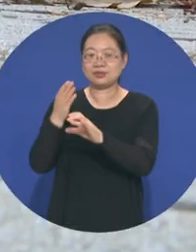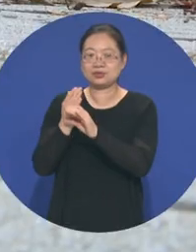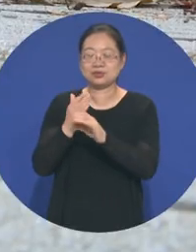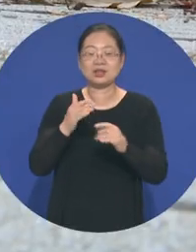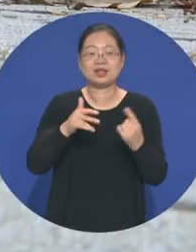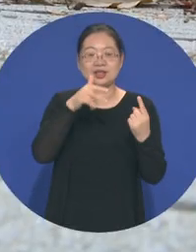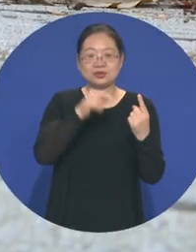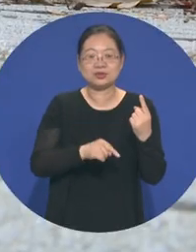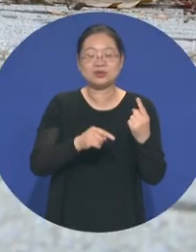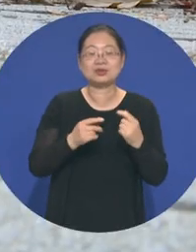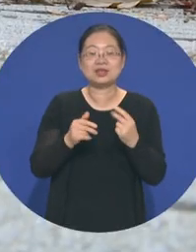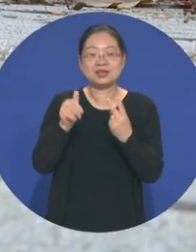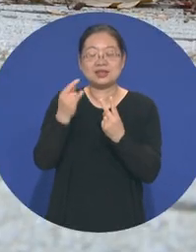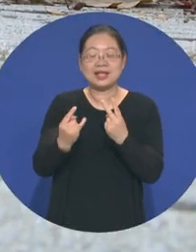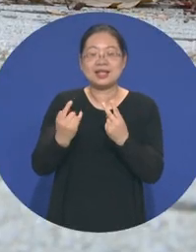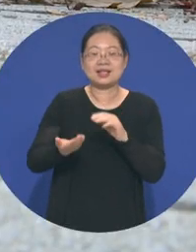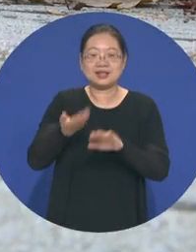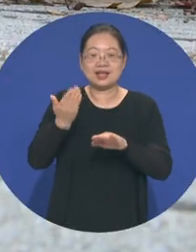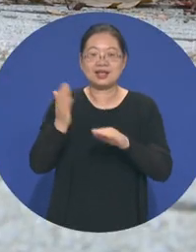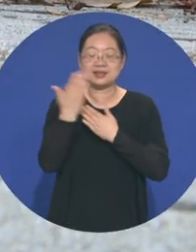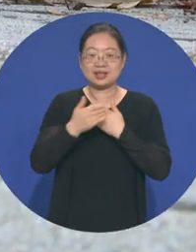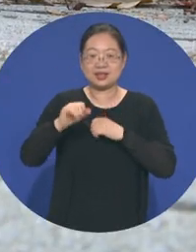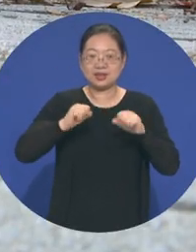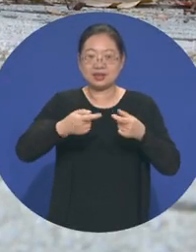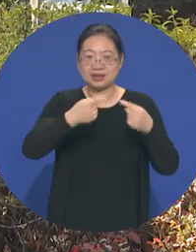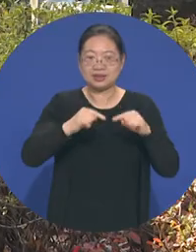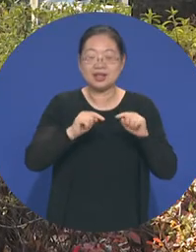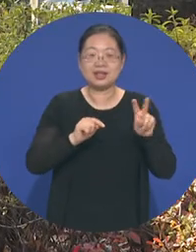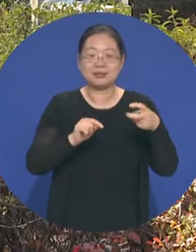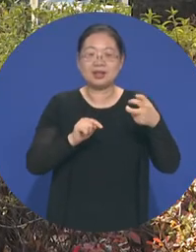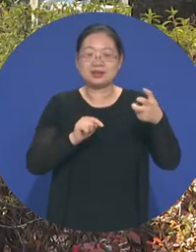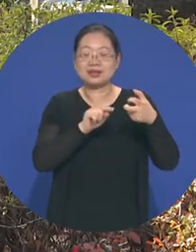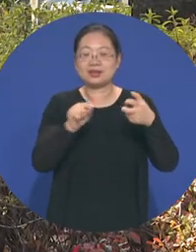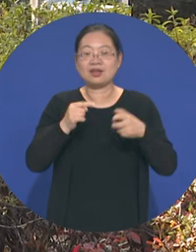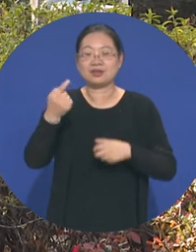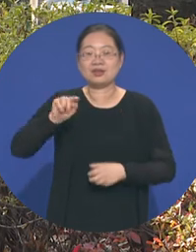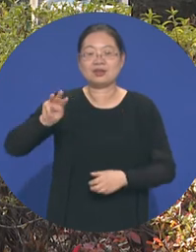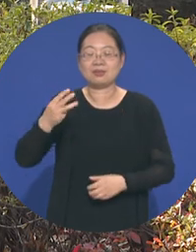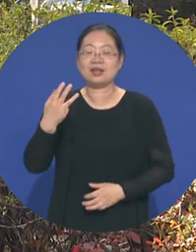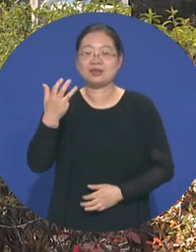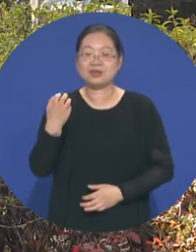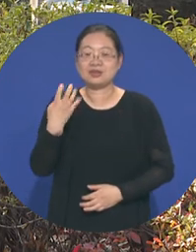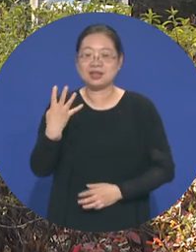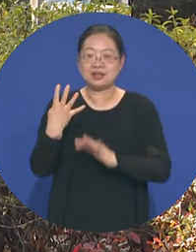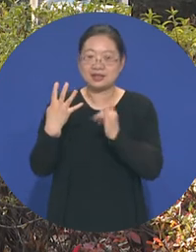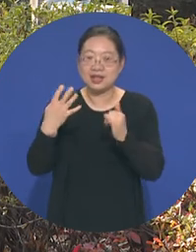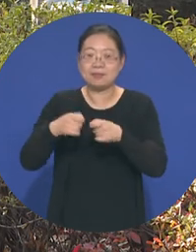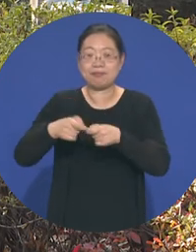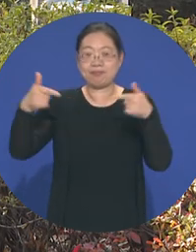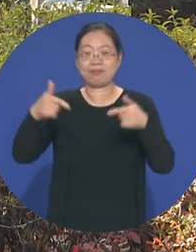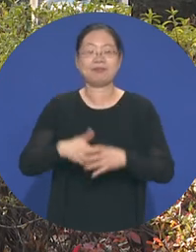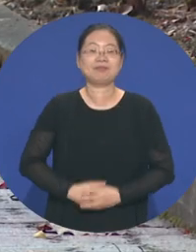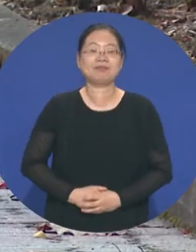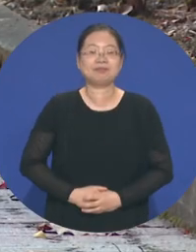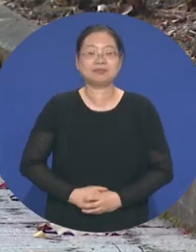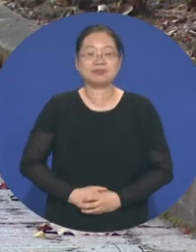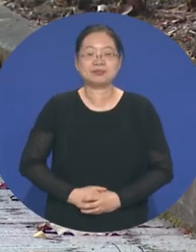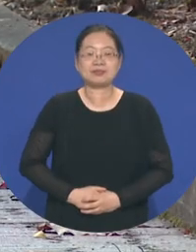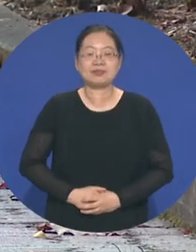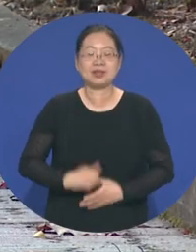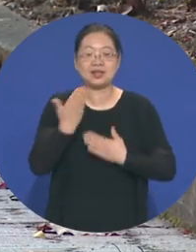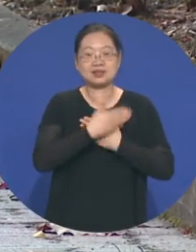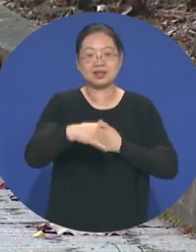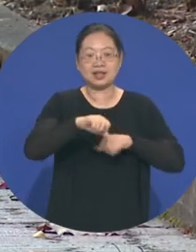주 2회 이상 신체 활동을 하는 참여자는 270명에서 1,384명으로 대폭 늘었습니다. 신체